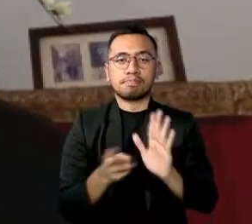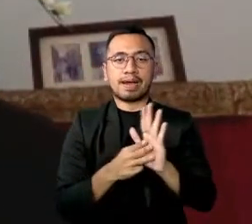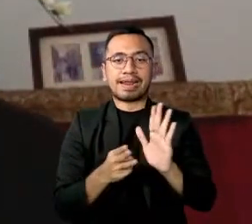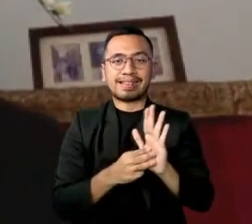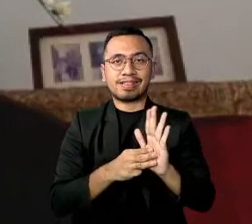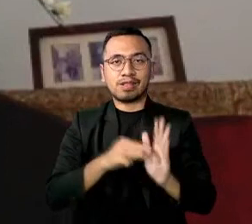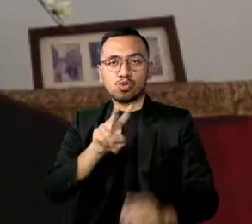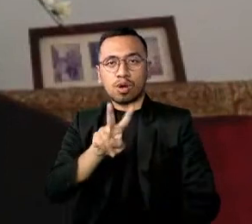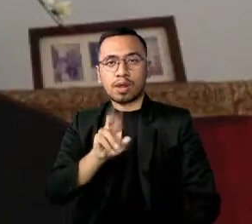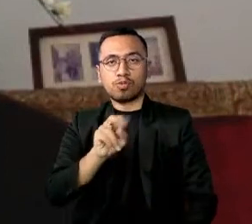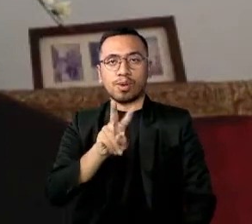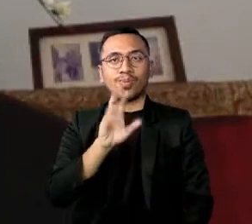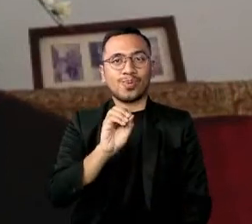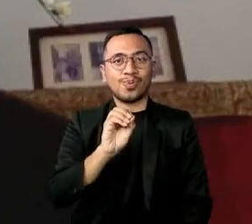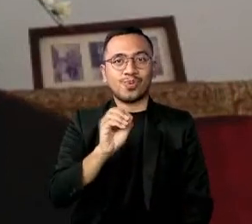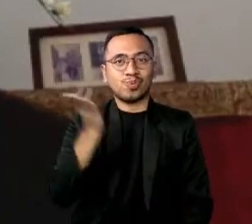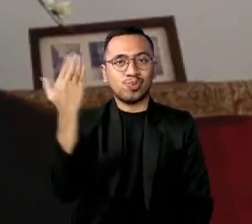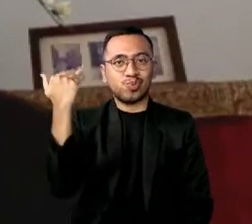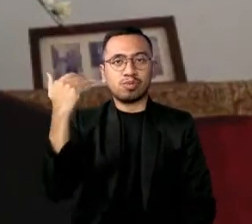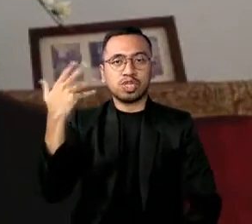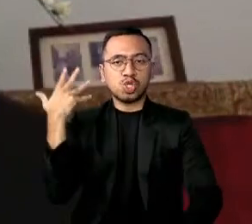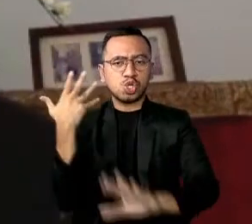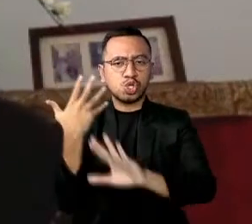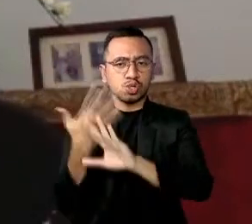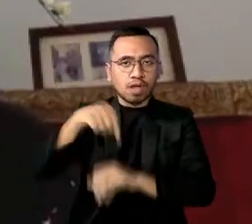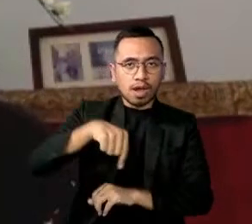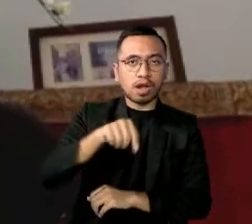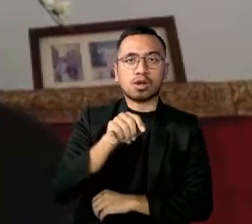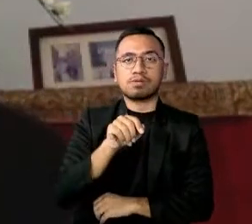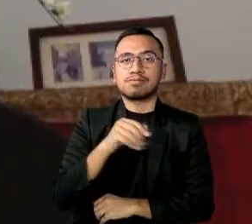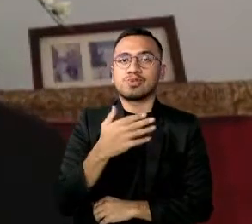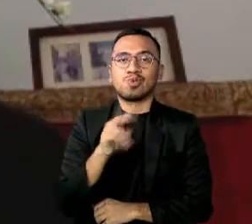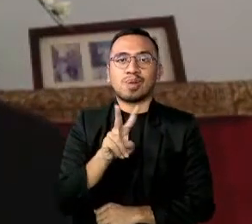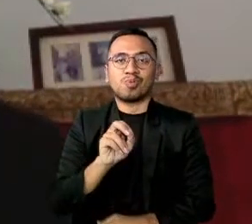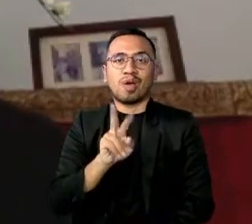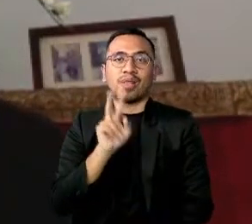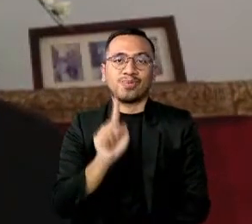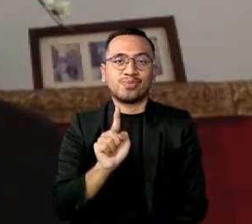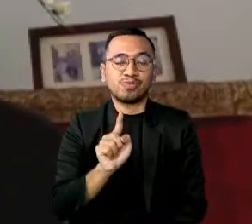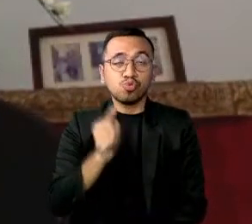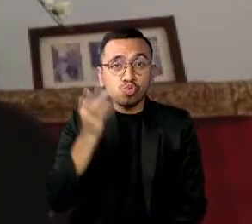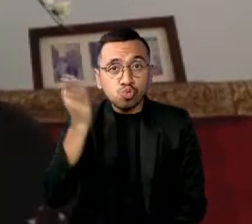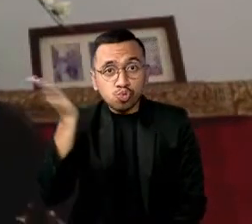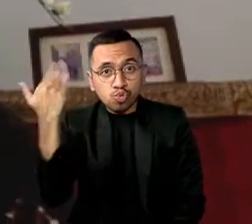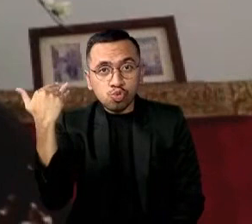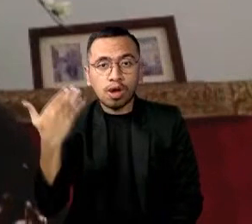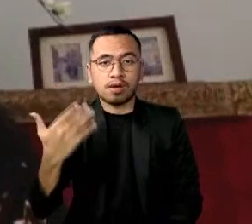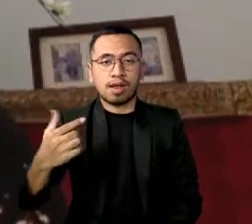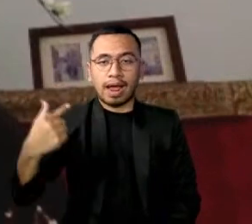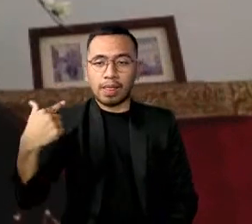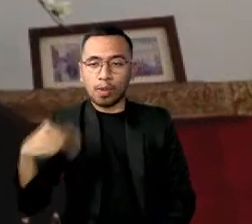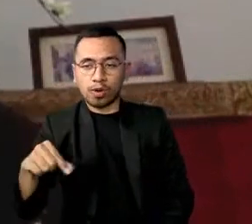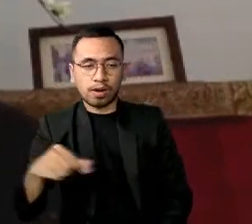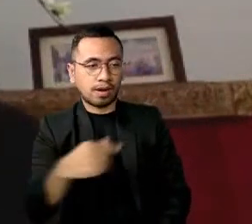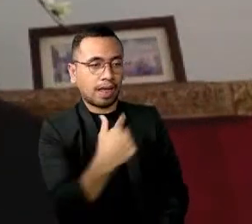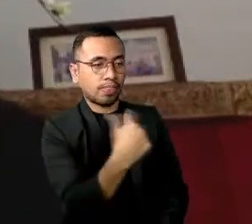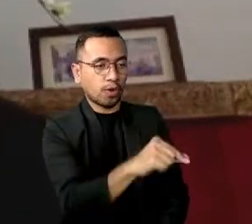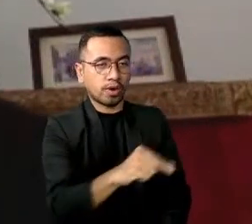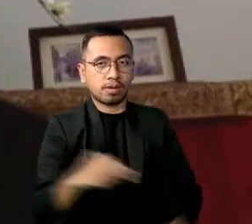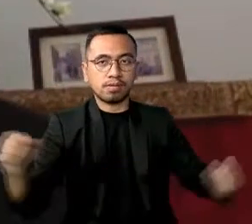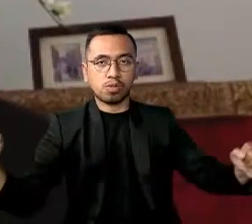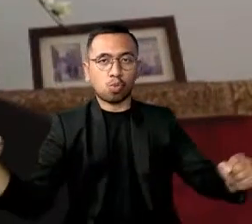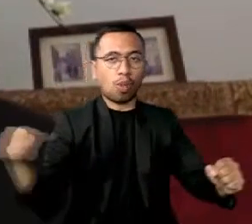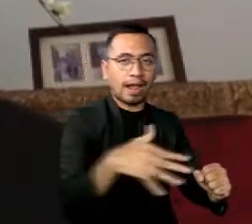ke-10 yang awalnya tadi itu adalah importer kasus kemudian transmisi antara kantor atau antara